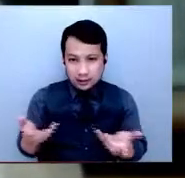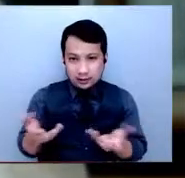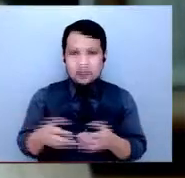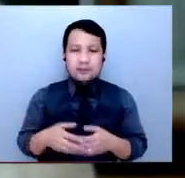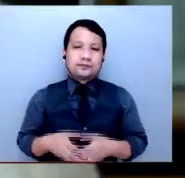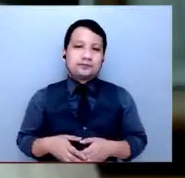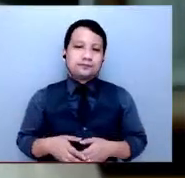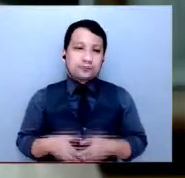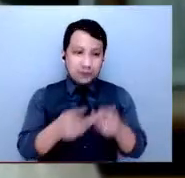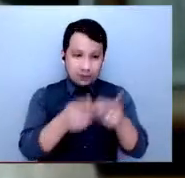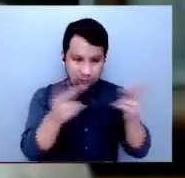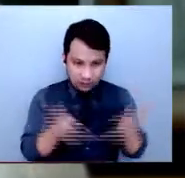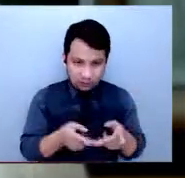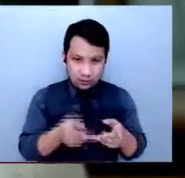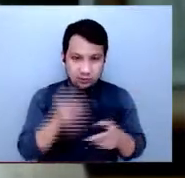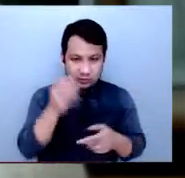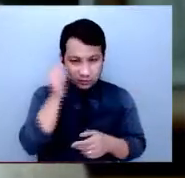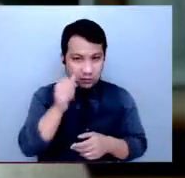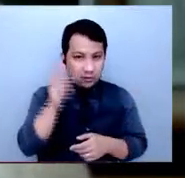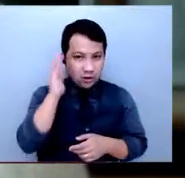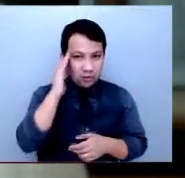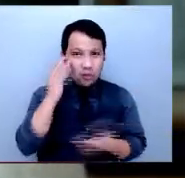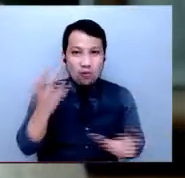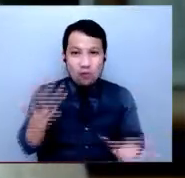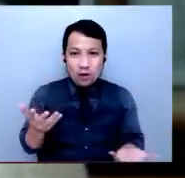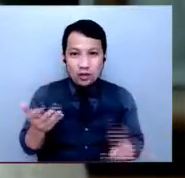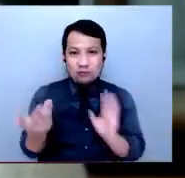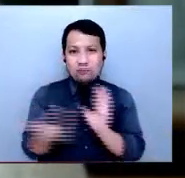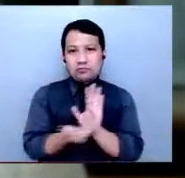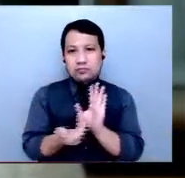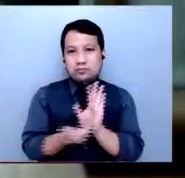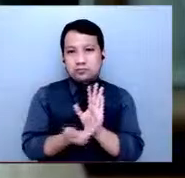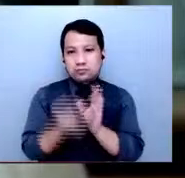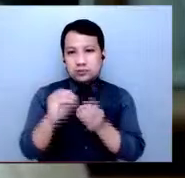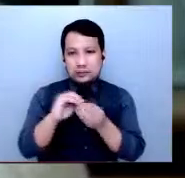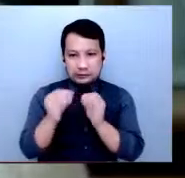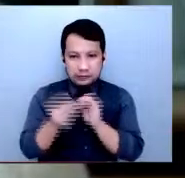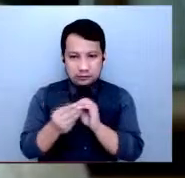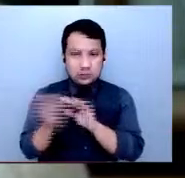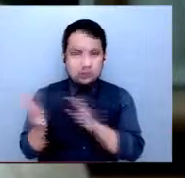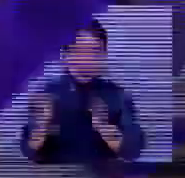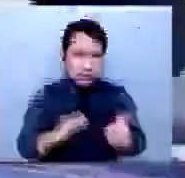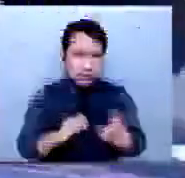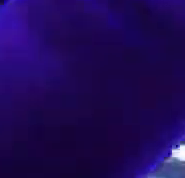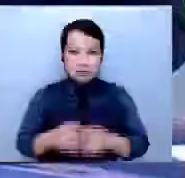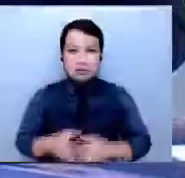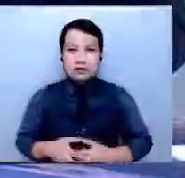San lugar yan para malaman natin. Wala tayong profiling of the number of deaths natin.